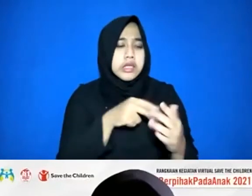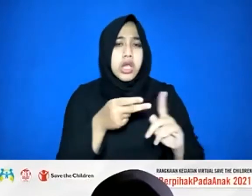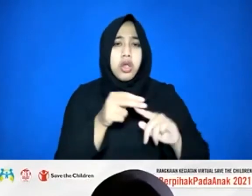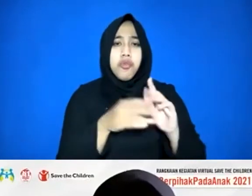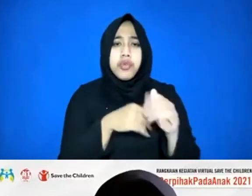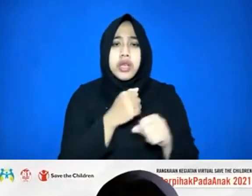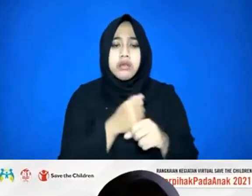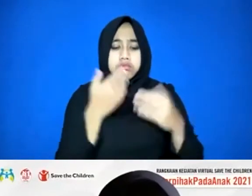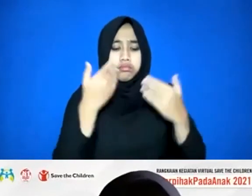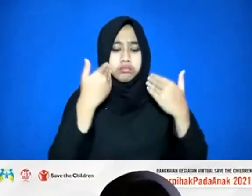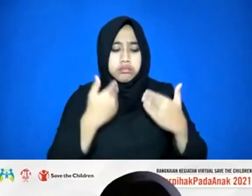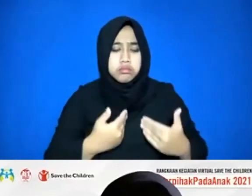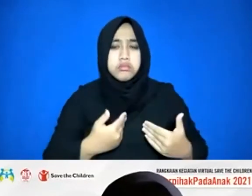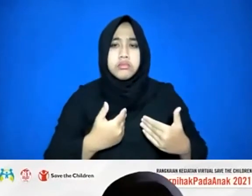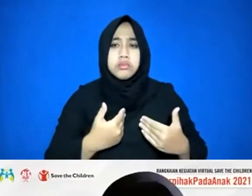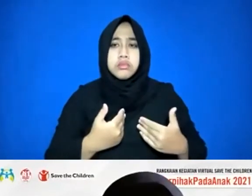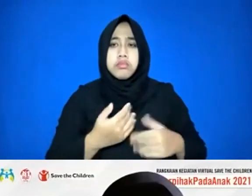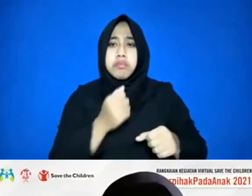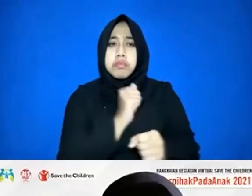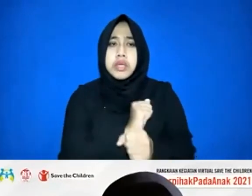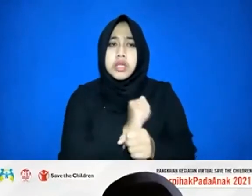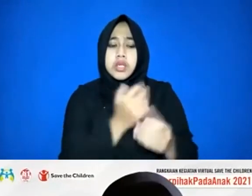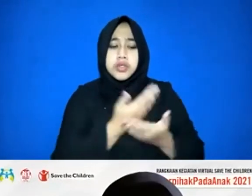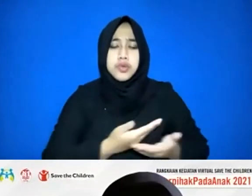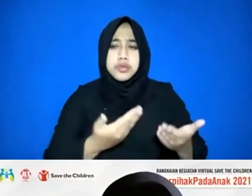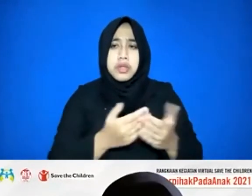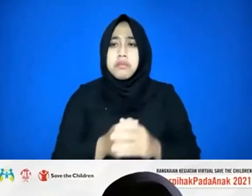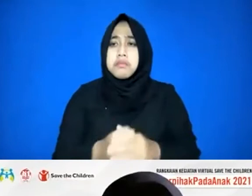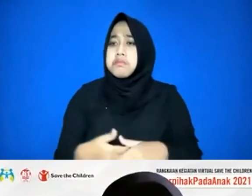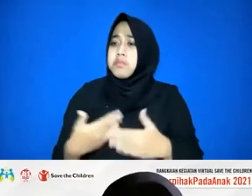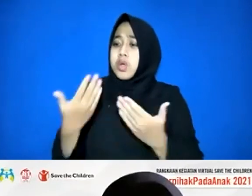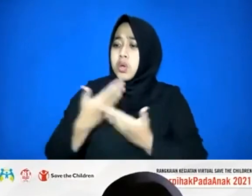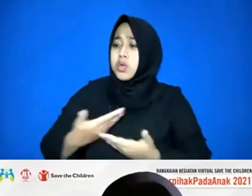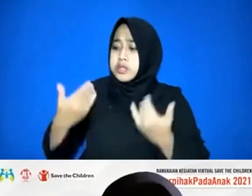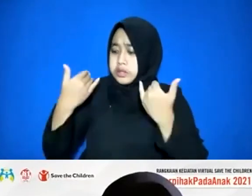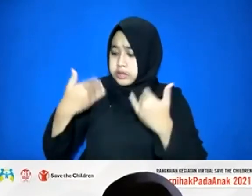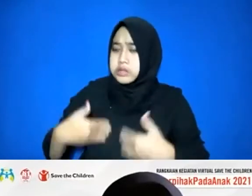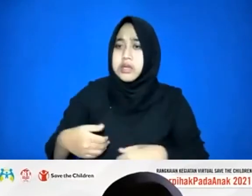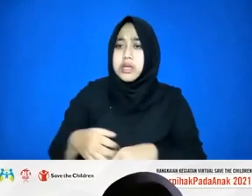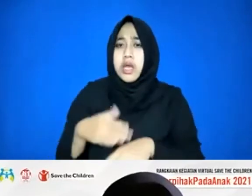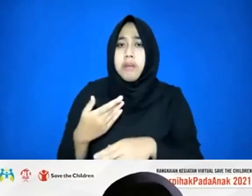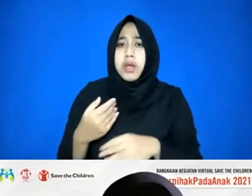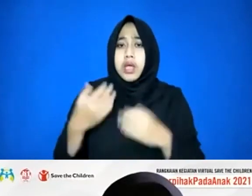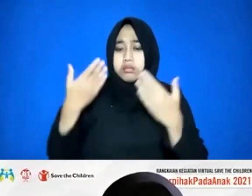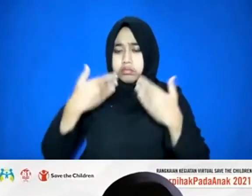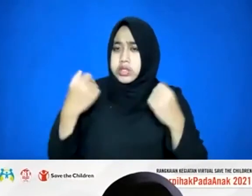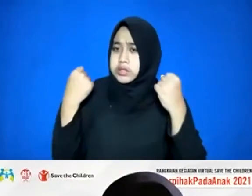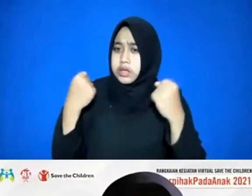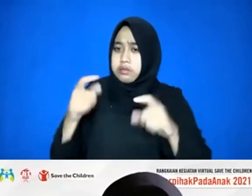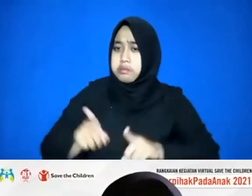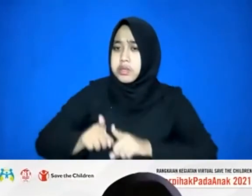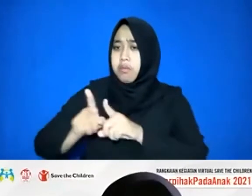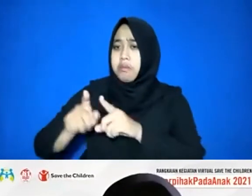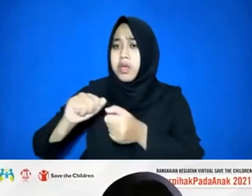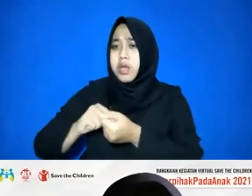sosial. Bagaimana situasinya saat ini, kemudian bagaimana kondisinya saat ini. Apakah dalam kondisi sehat, dalam pendampingan kasus, atau